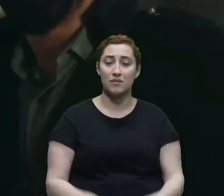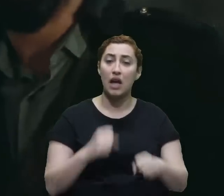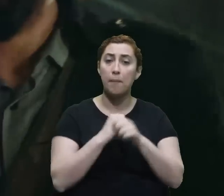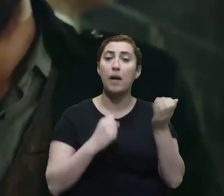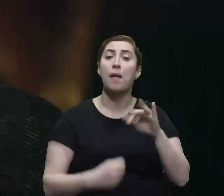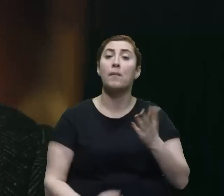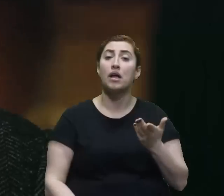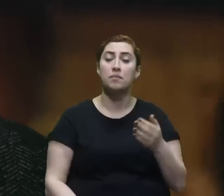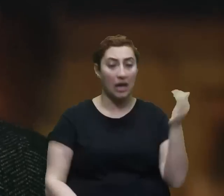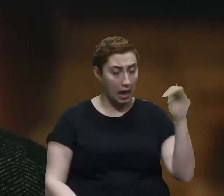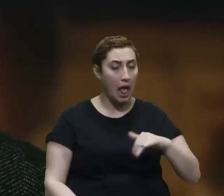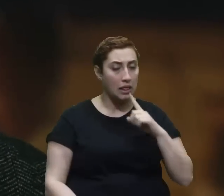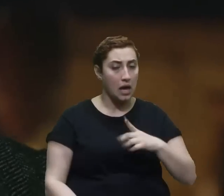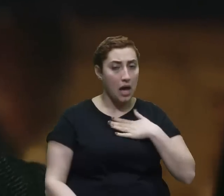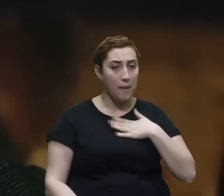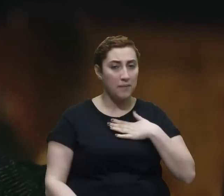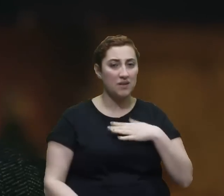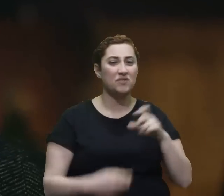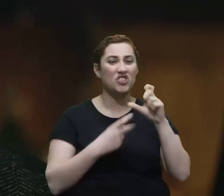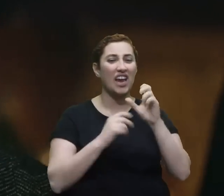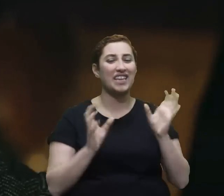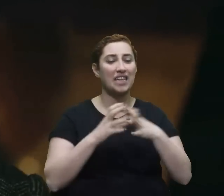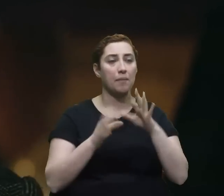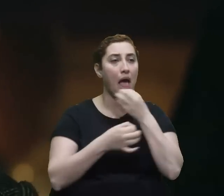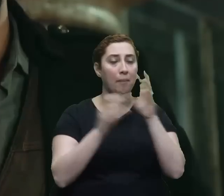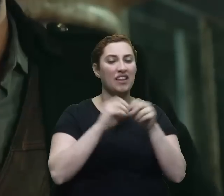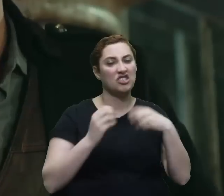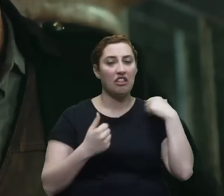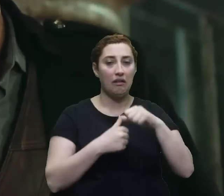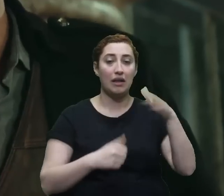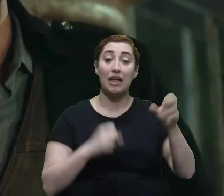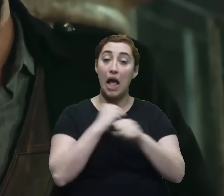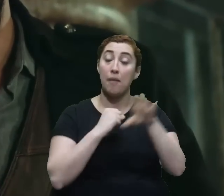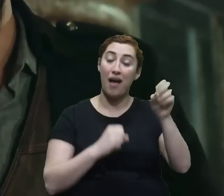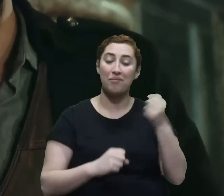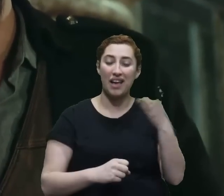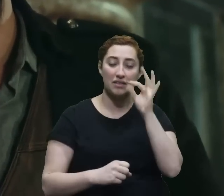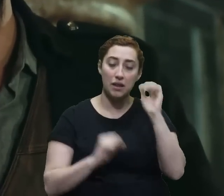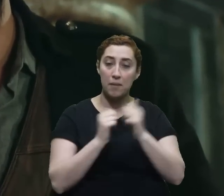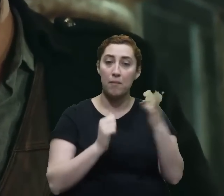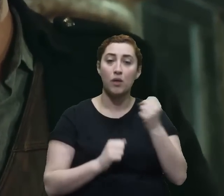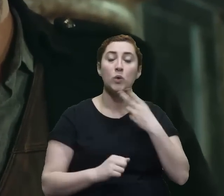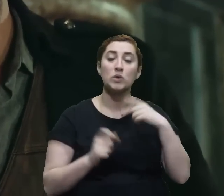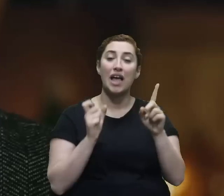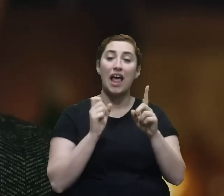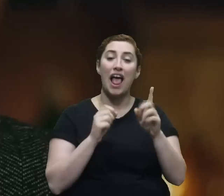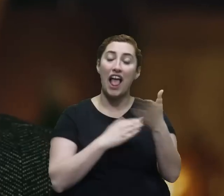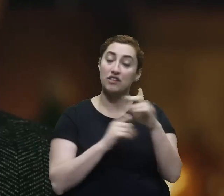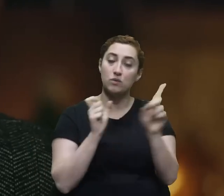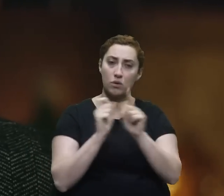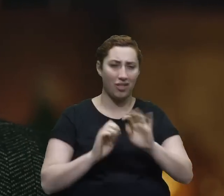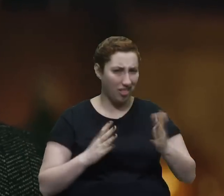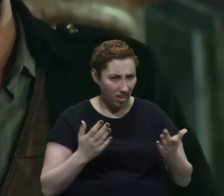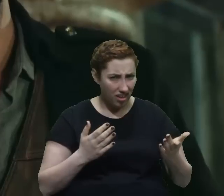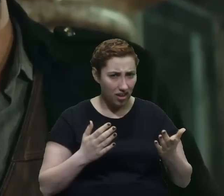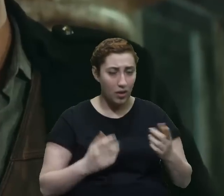Galip gelmedi mi? Geldi amirim. Çerkes takımına haber vermeye gitti. Galibi al, yanına birkaç adam daha al. Rus seferini koruyun.